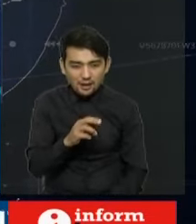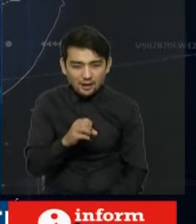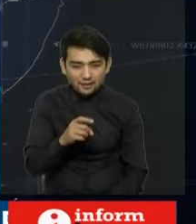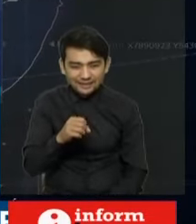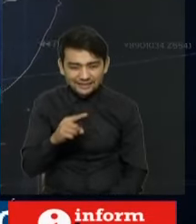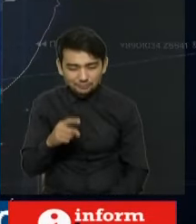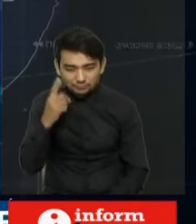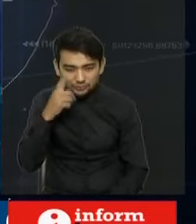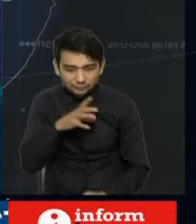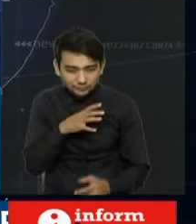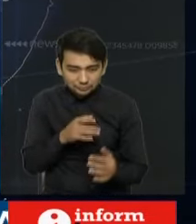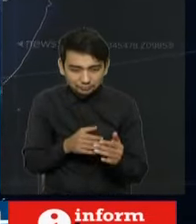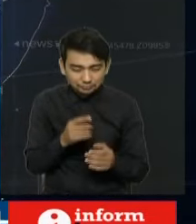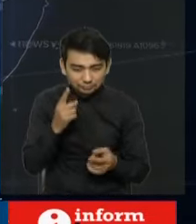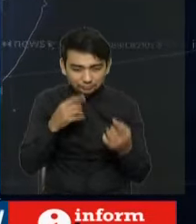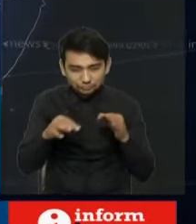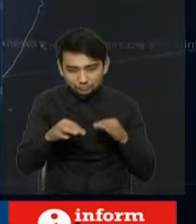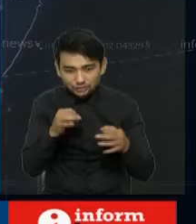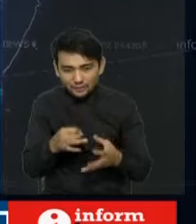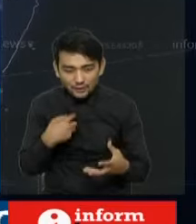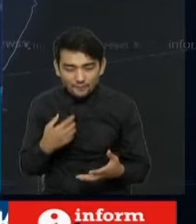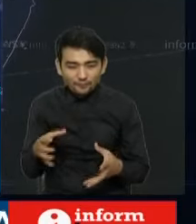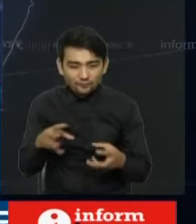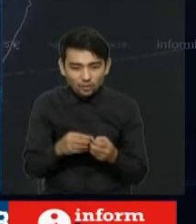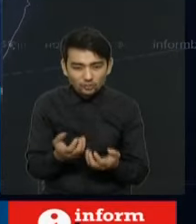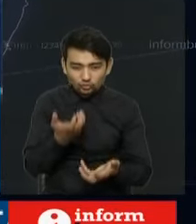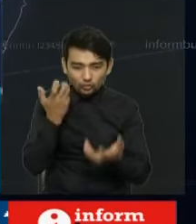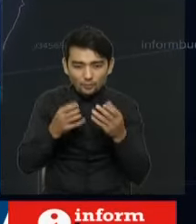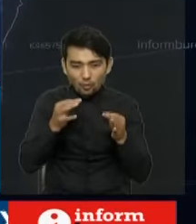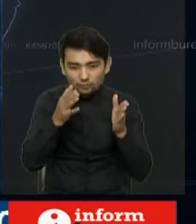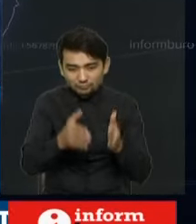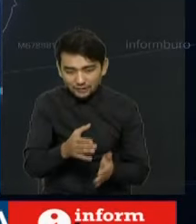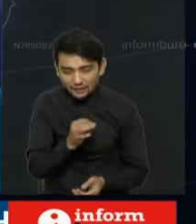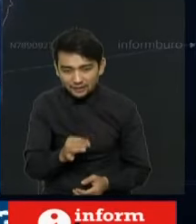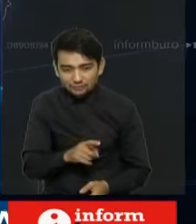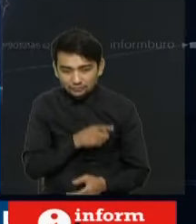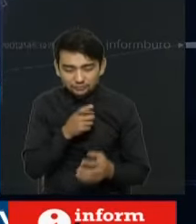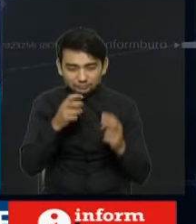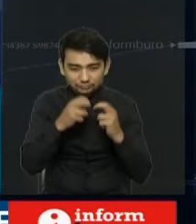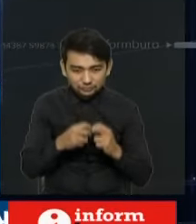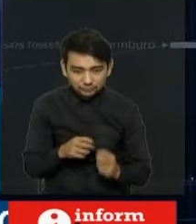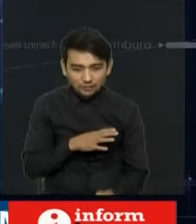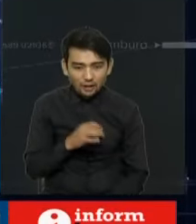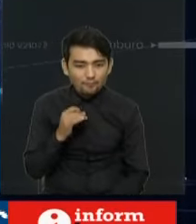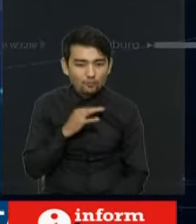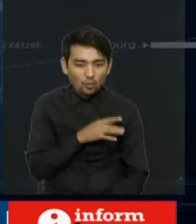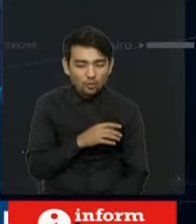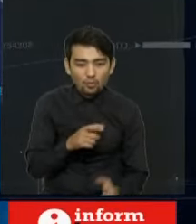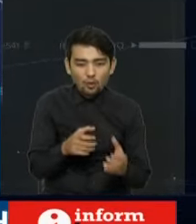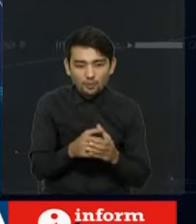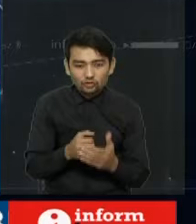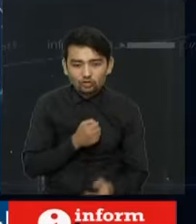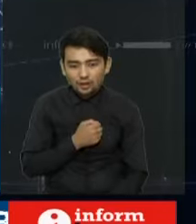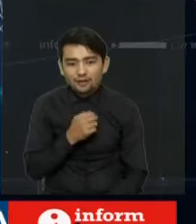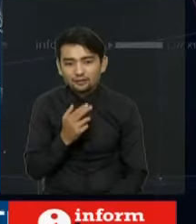гарантии, мы его всесторонне изучаем и проводим серьезную экспертизу. Многие компании, к сожалению,